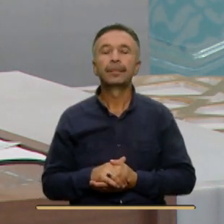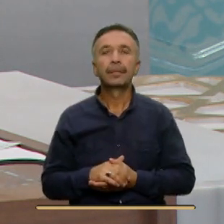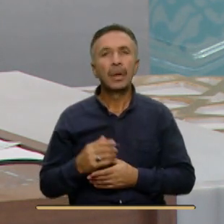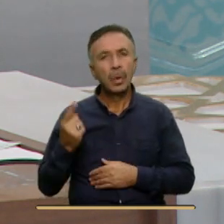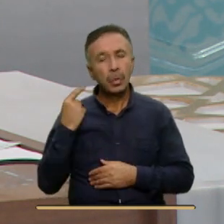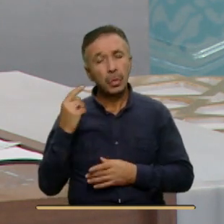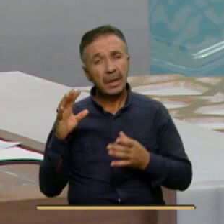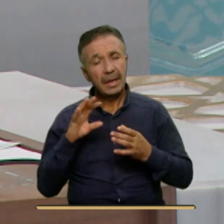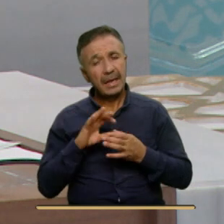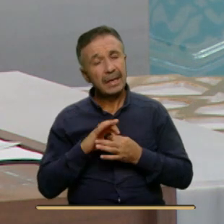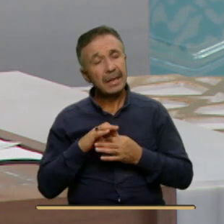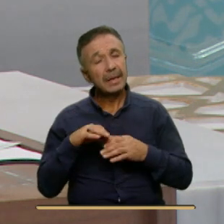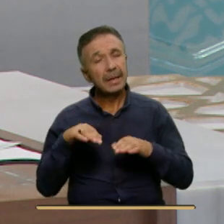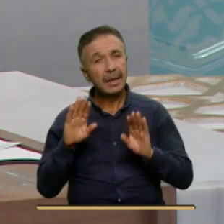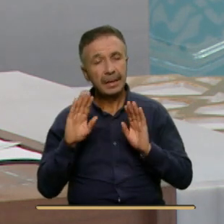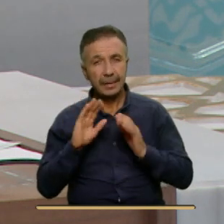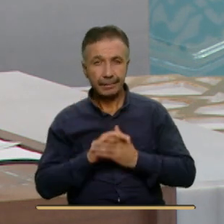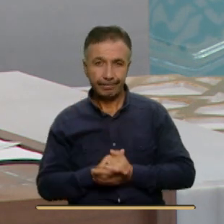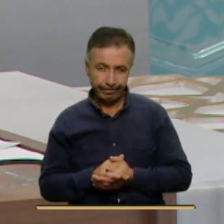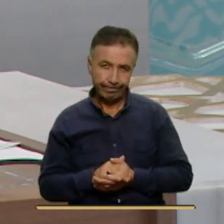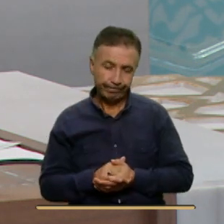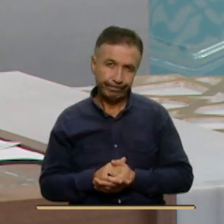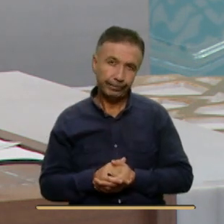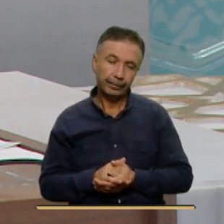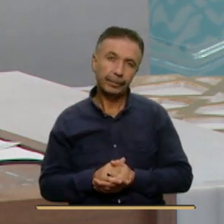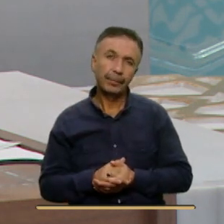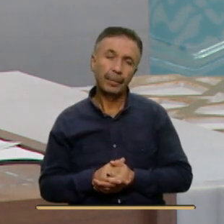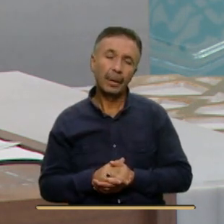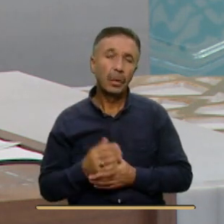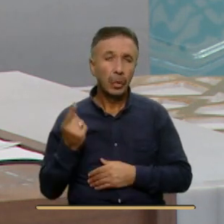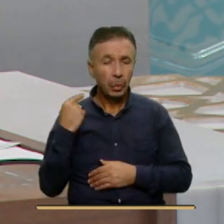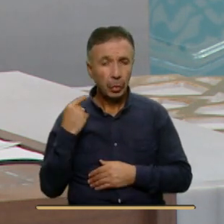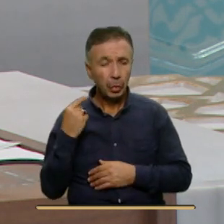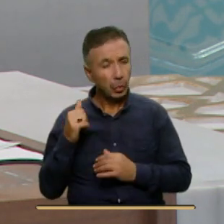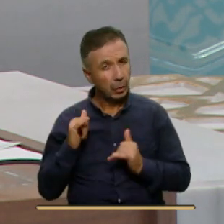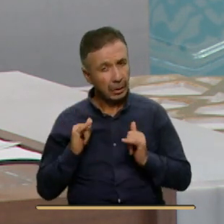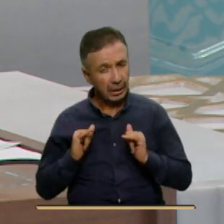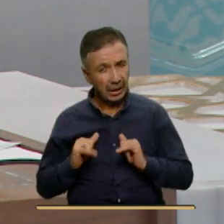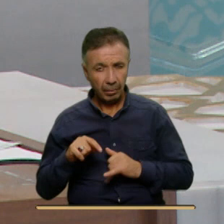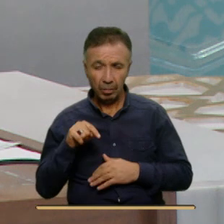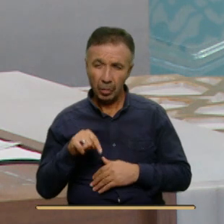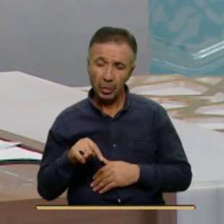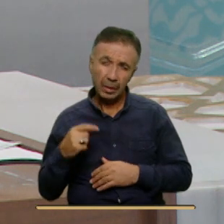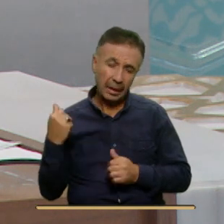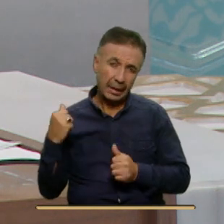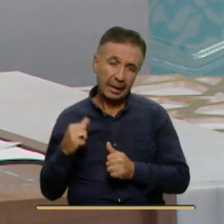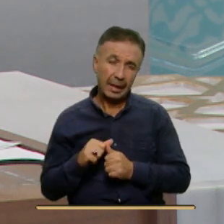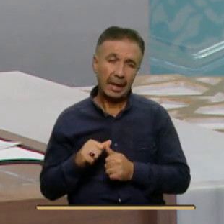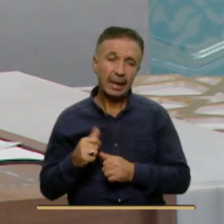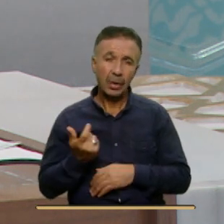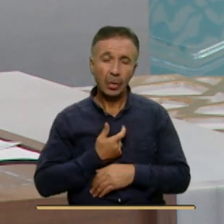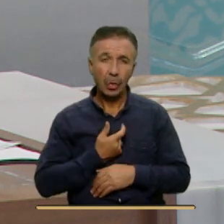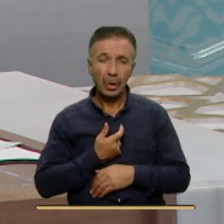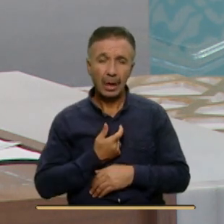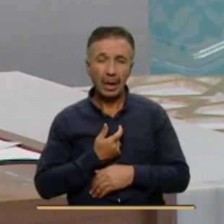Dünle alakalı değildir kıymetli müminler. Dünü rahatlatmış, bugün de yeni ilkeler bulalım